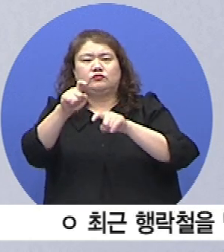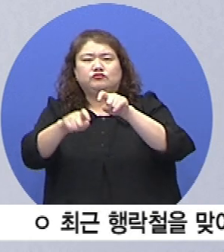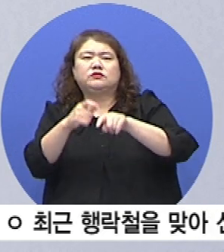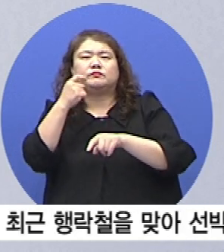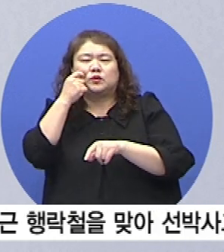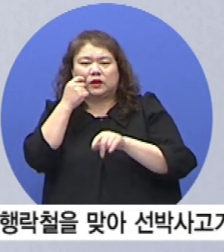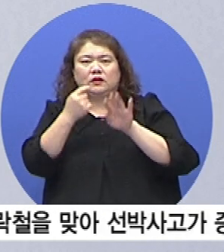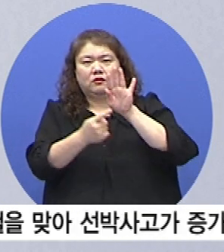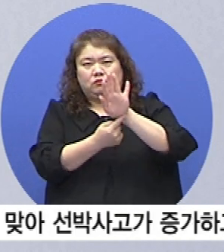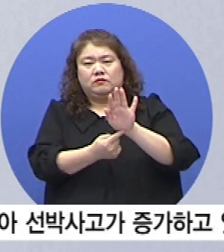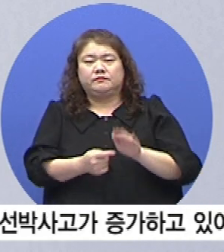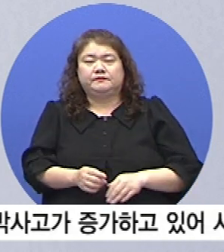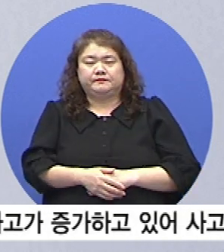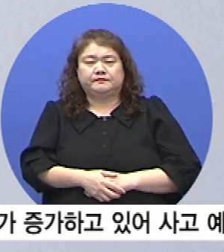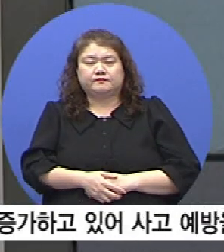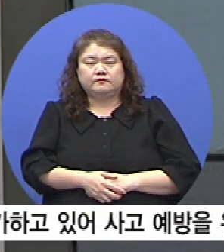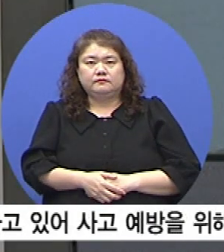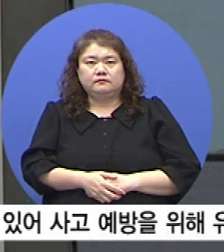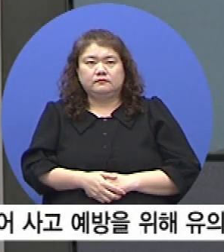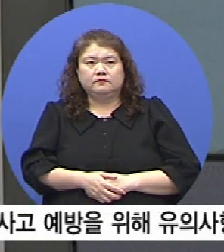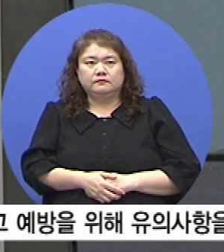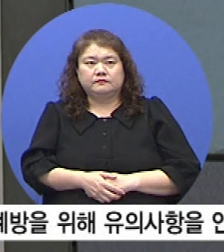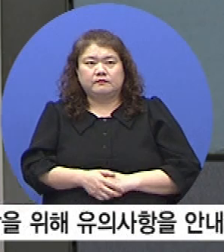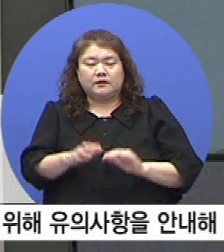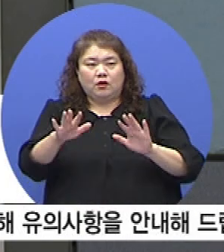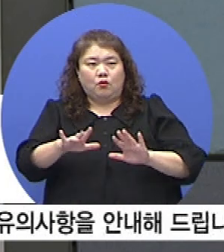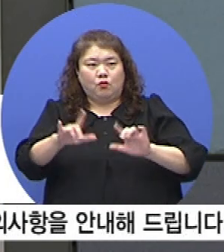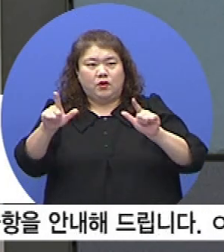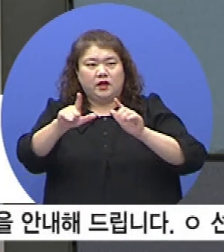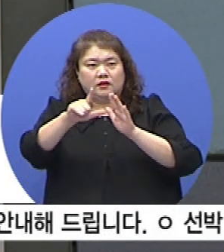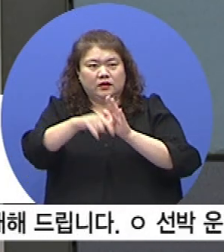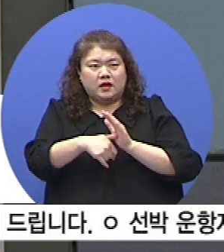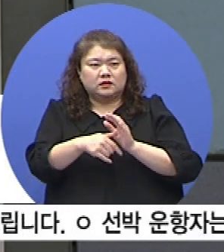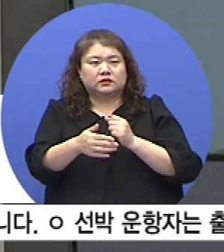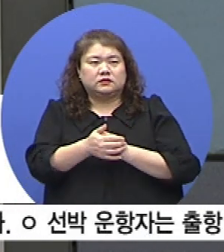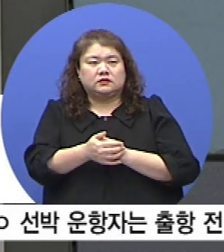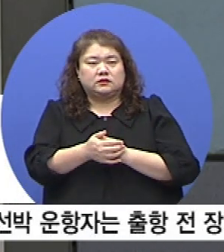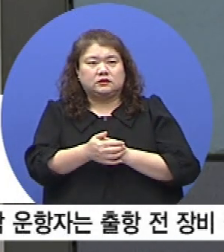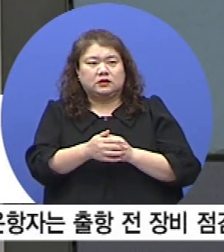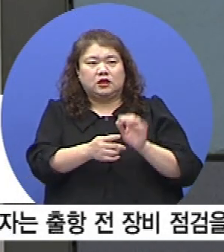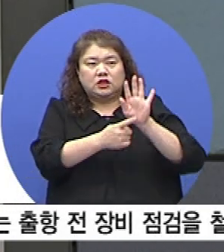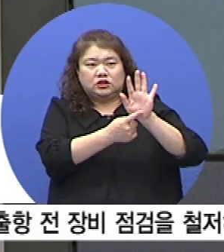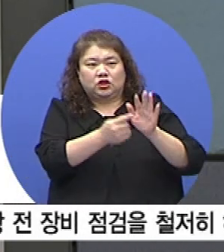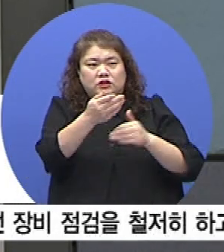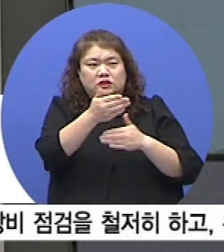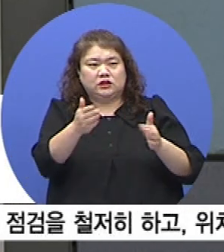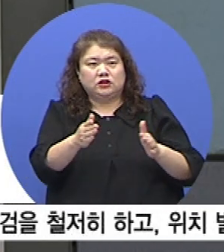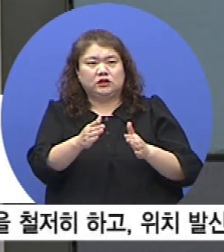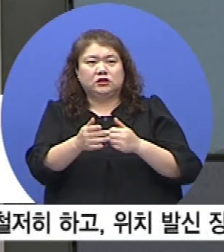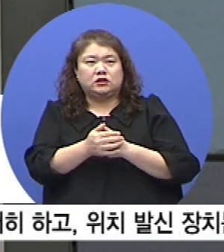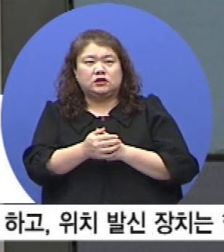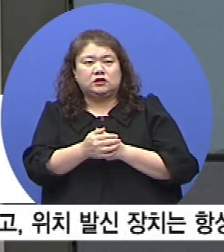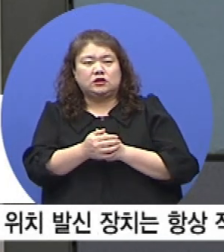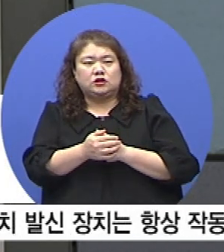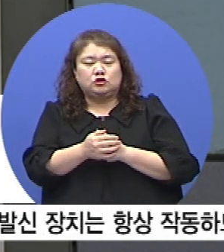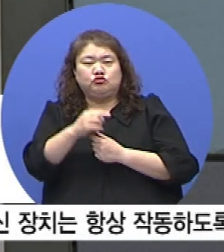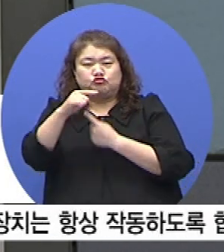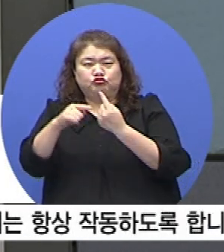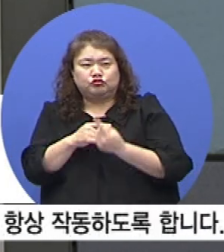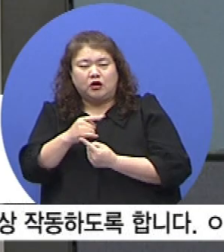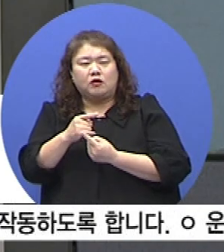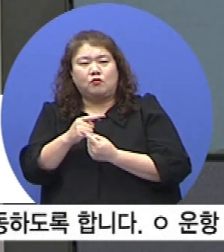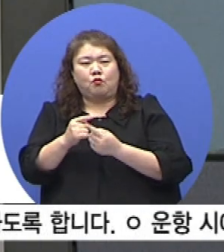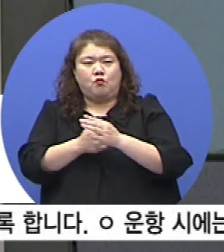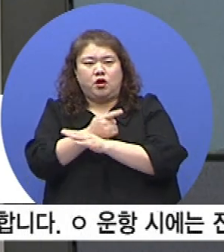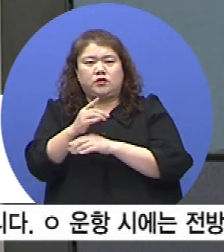못했다고 해명했습니다 올해는 그 전시실 운영 말고는 그냥 좀 조용한